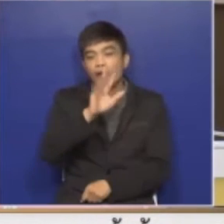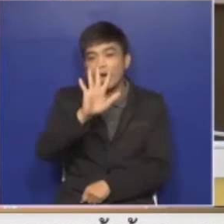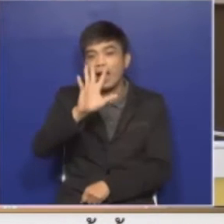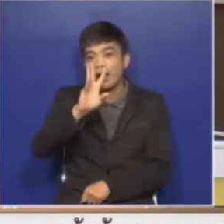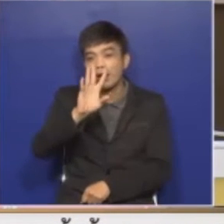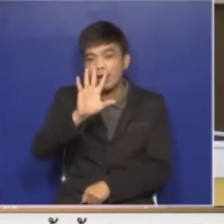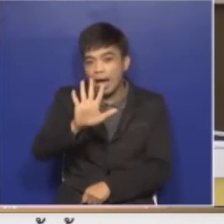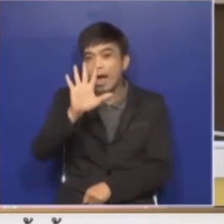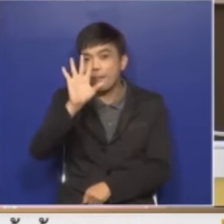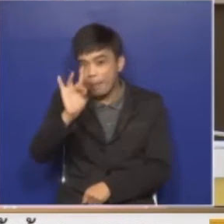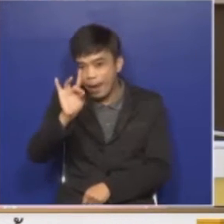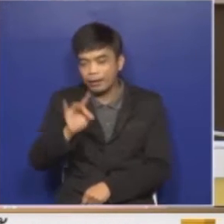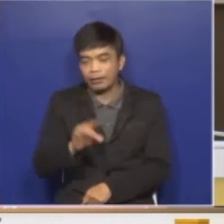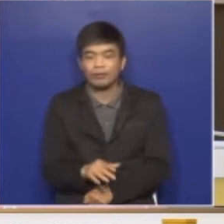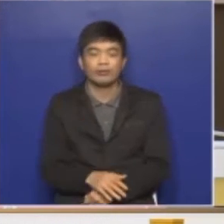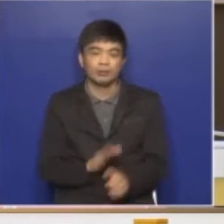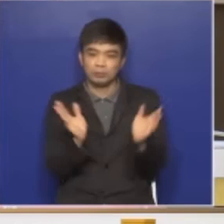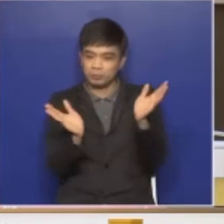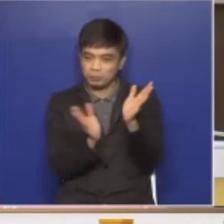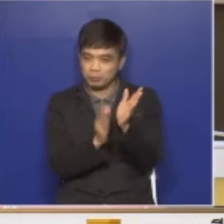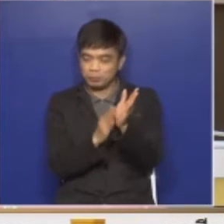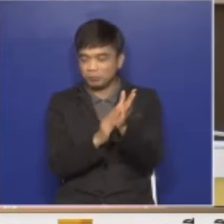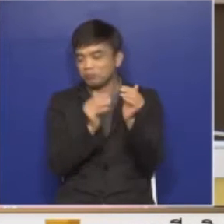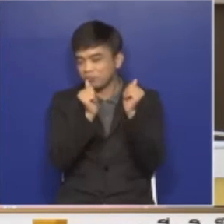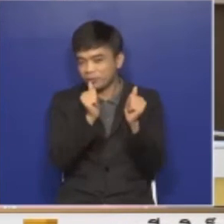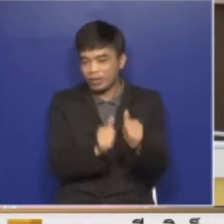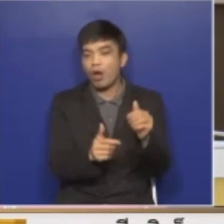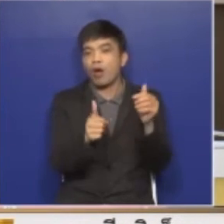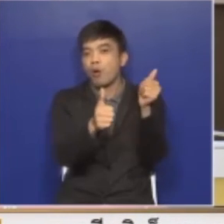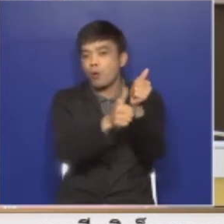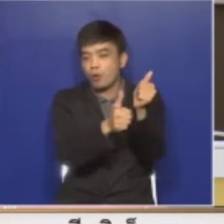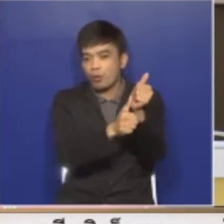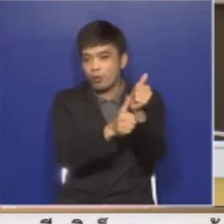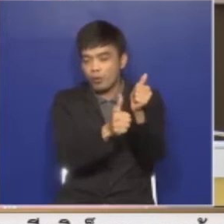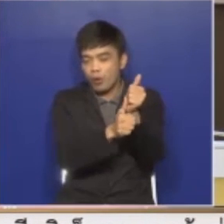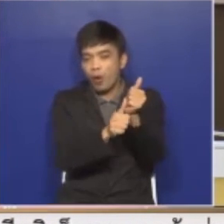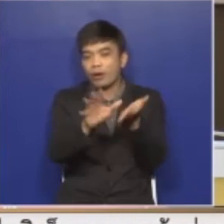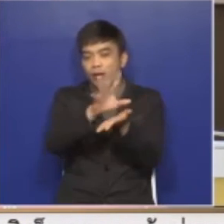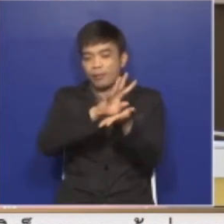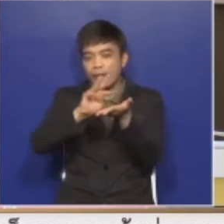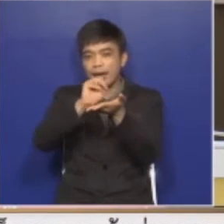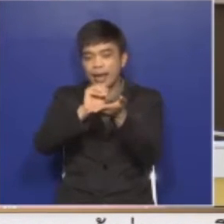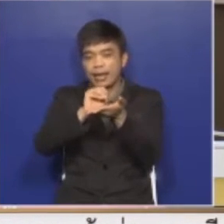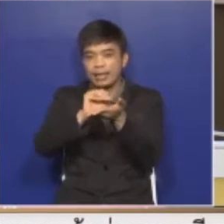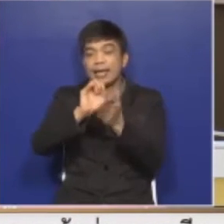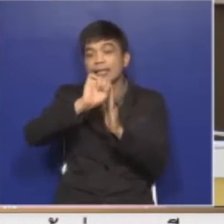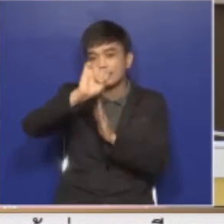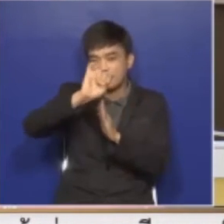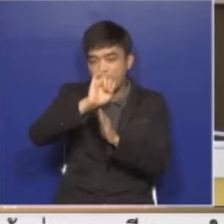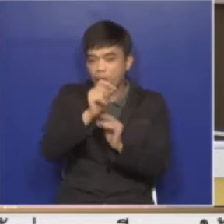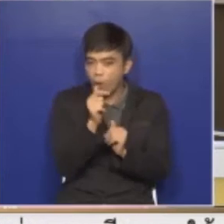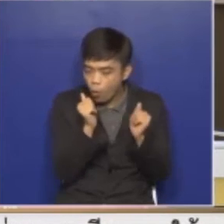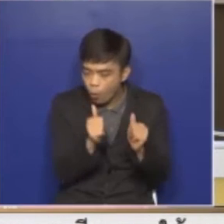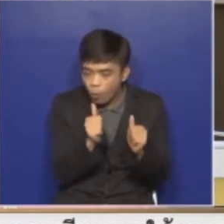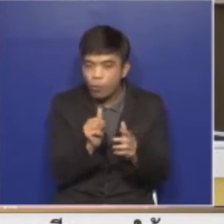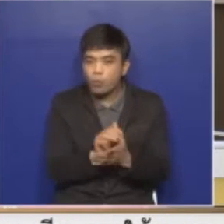ผมต้องขอยกย่องท่านรองศาสตราจารย์สมชายปรีชาศิลปะกุลฝั่งมหาลัยเชียงใหม่นะครับผมเรียนว่าอัน